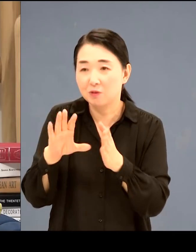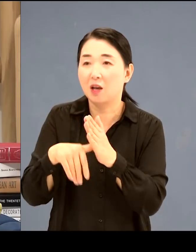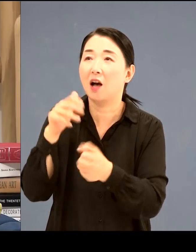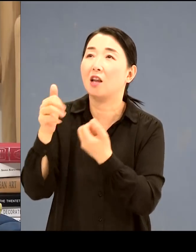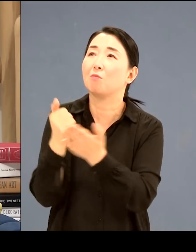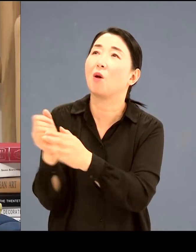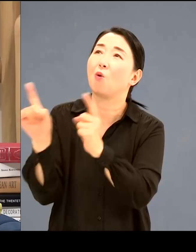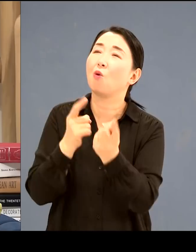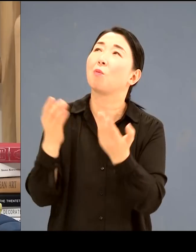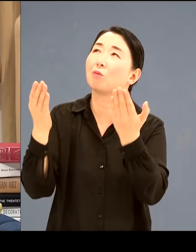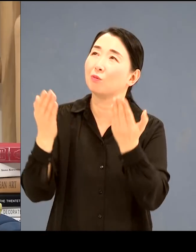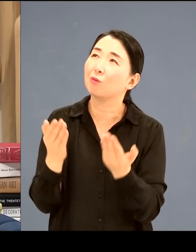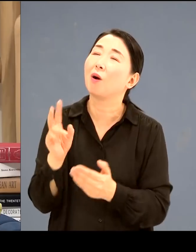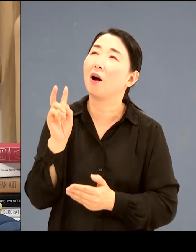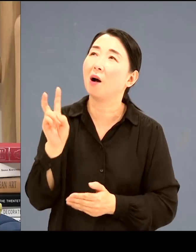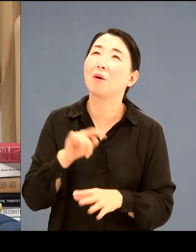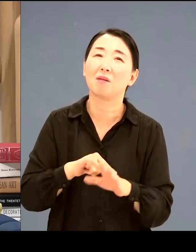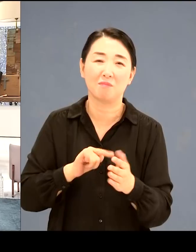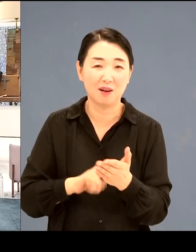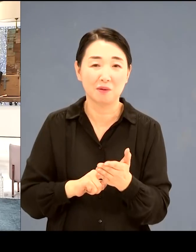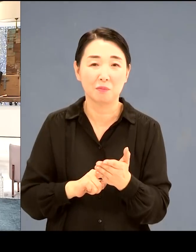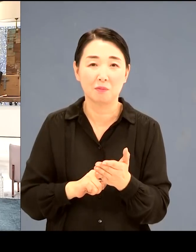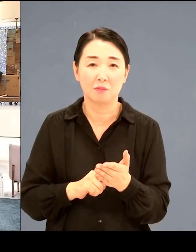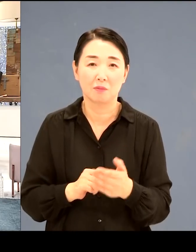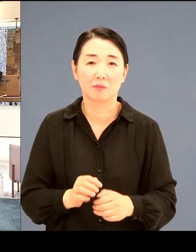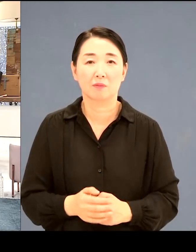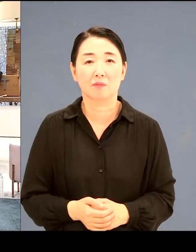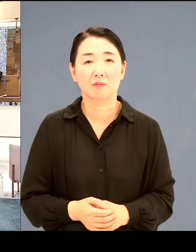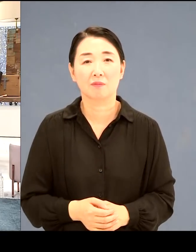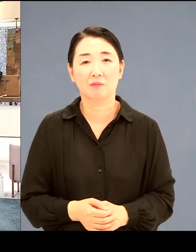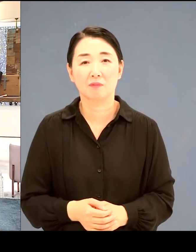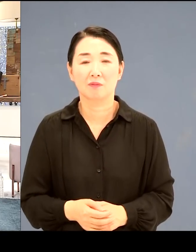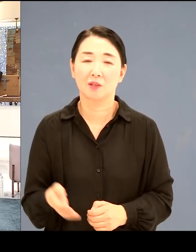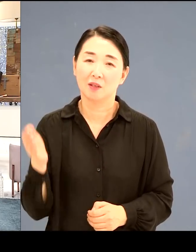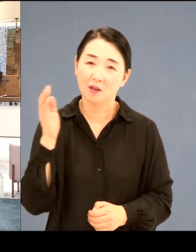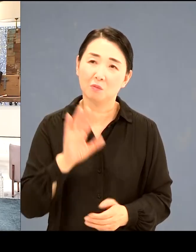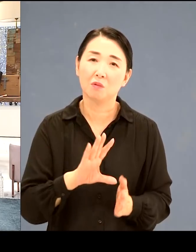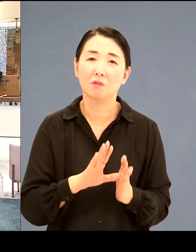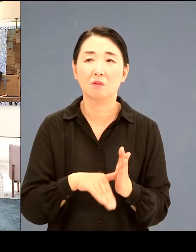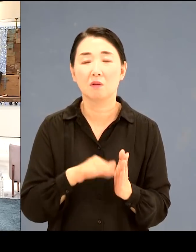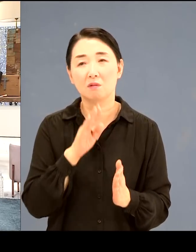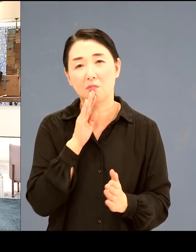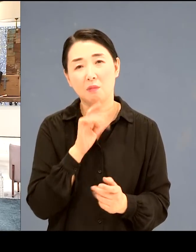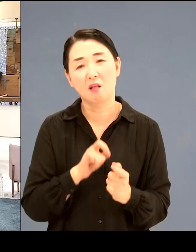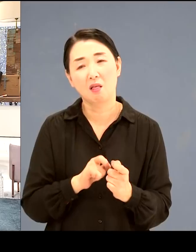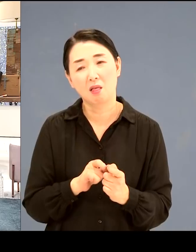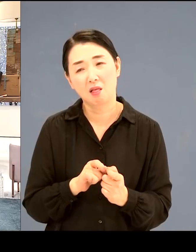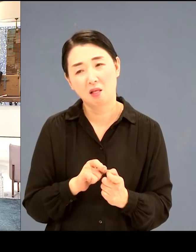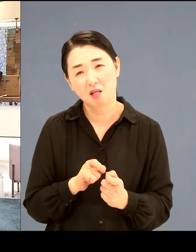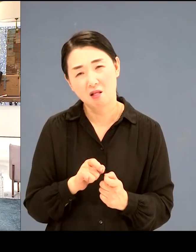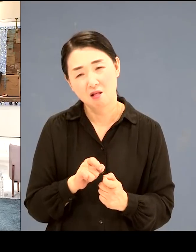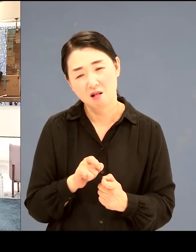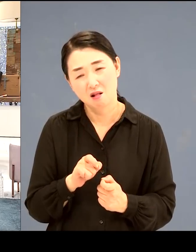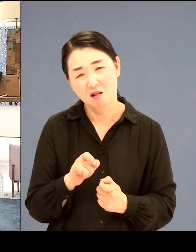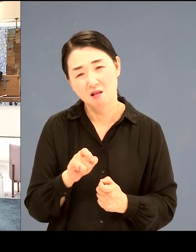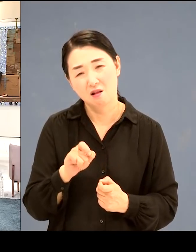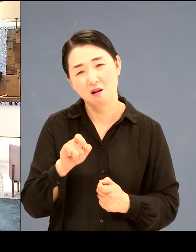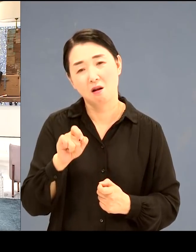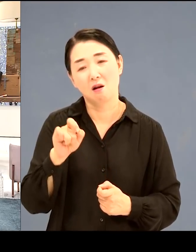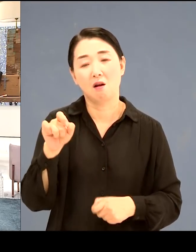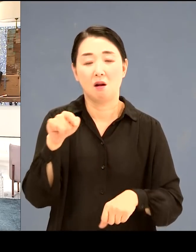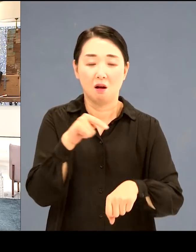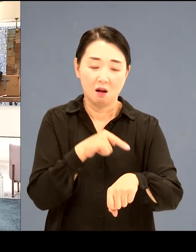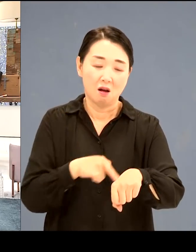주시겠지 네. 이런 마음이 들었어요. 근데 네. 그 시절이 너무 길게 오래 지칠